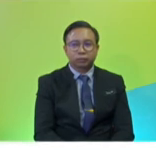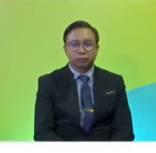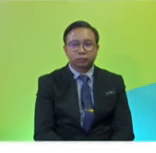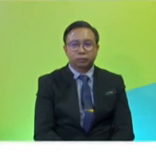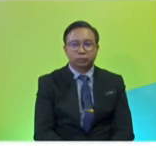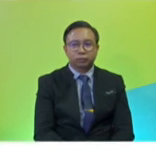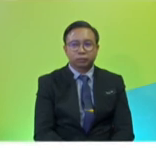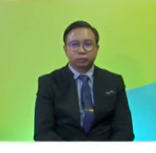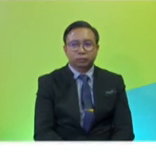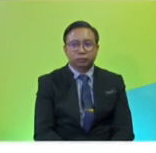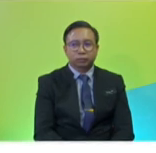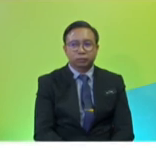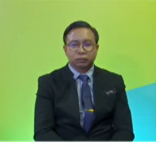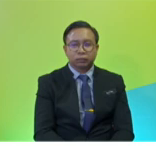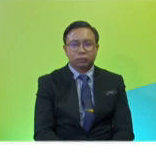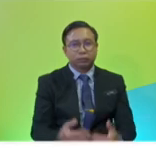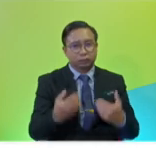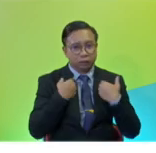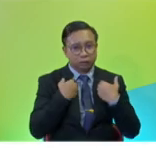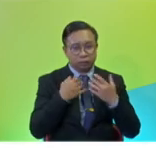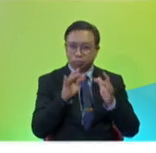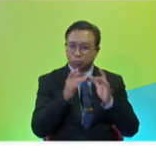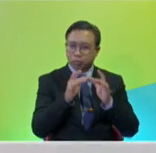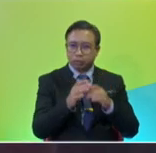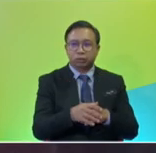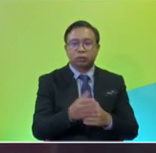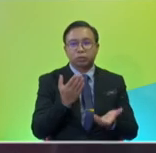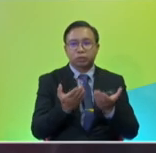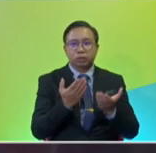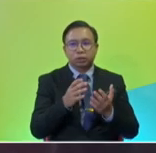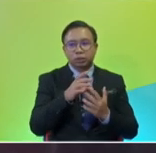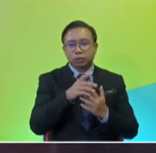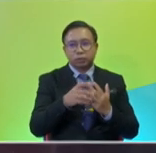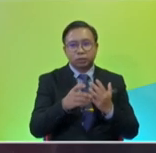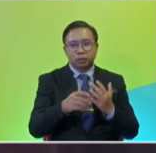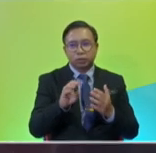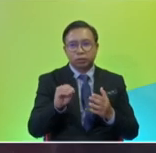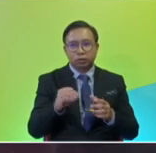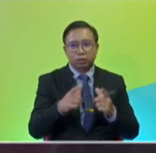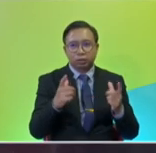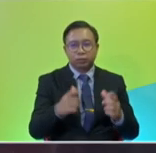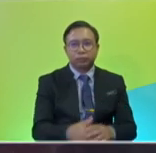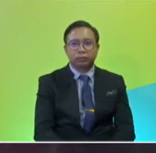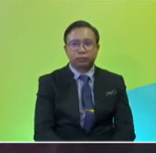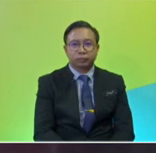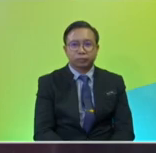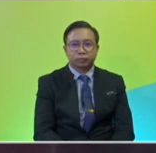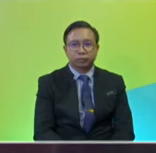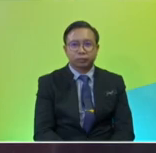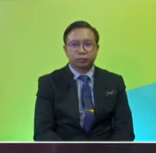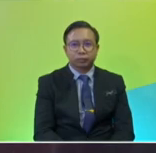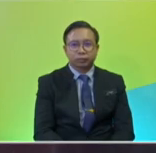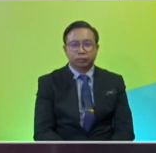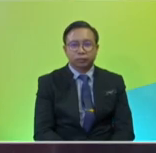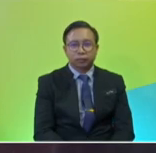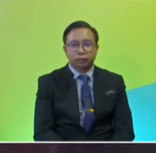Dapat kalau macam itu. Nampaknya kita ada kesilapan teknikal. Tak apa, mungkin kita boleh pilih murid yang lain. Okey, Kuan Shen, sedikah kamu